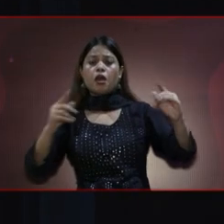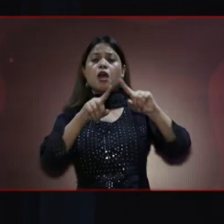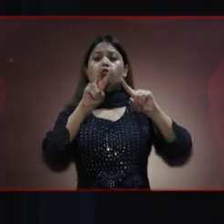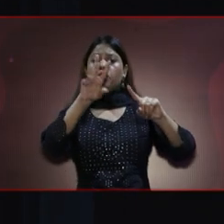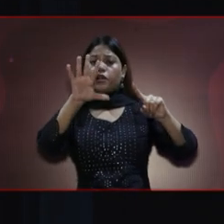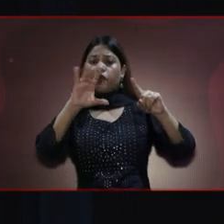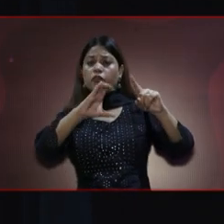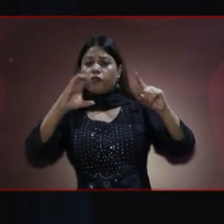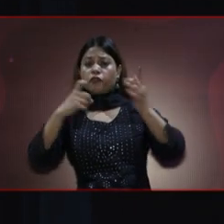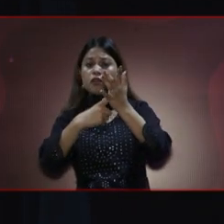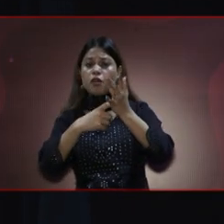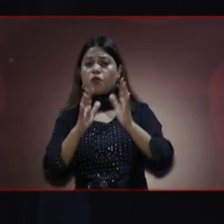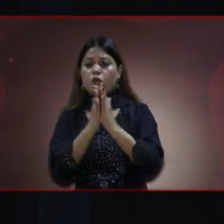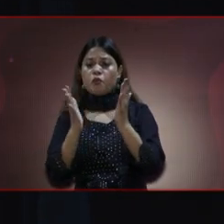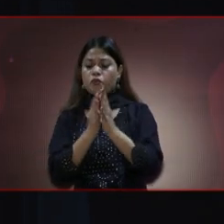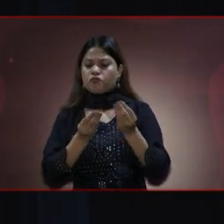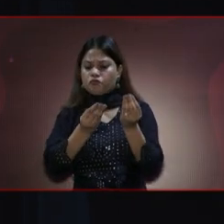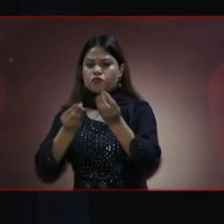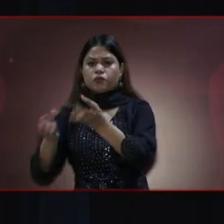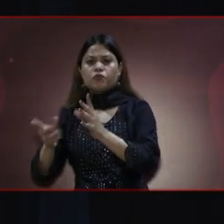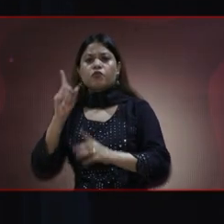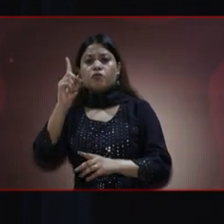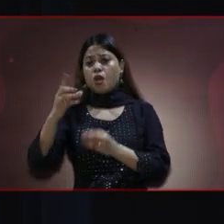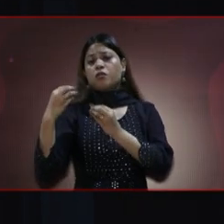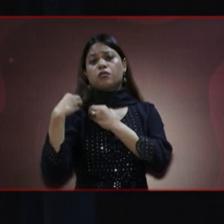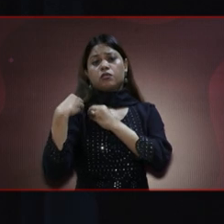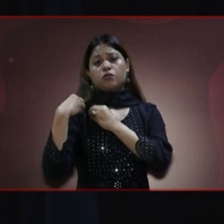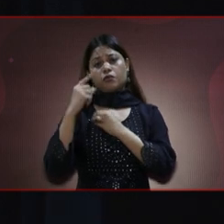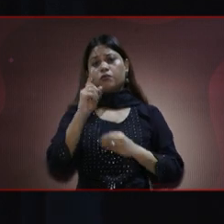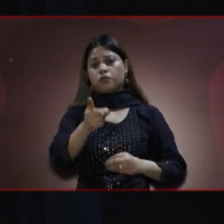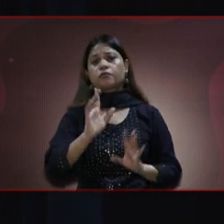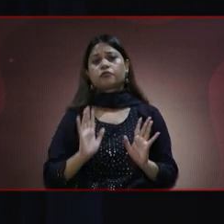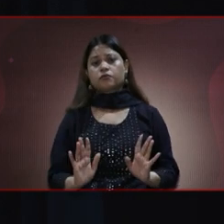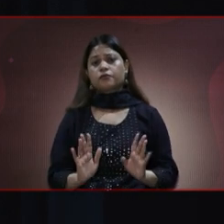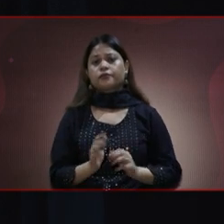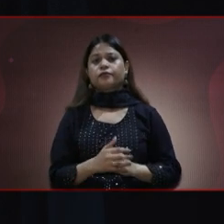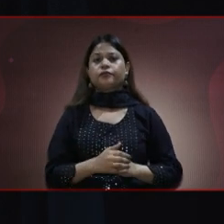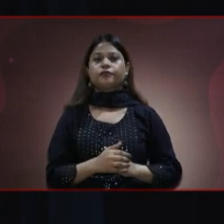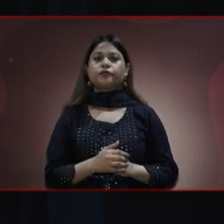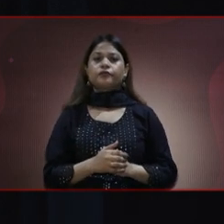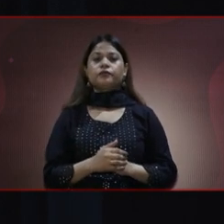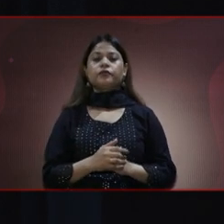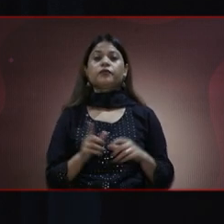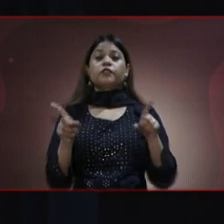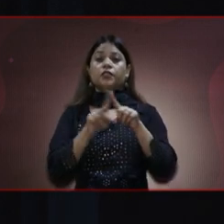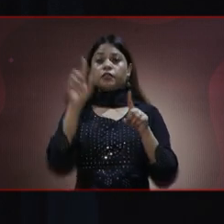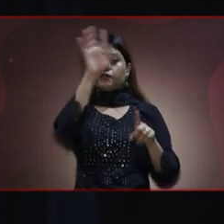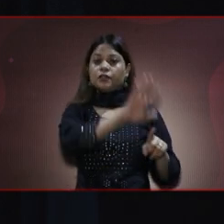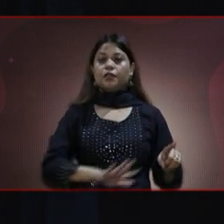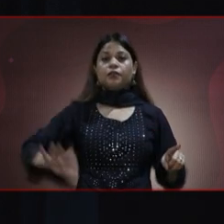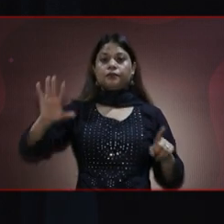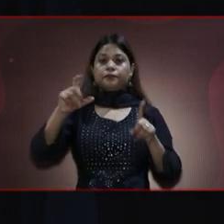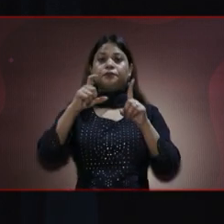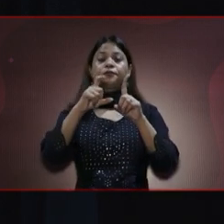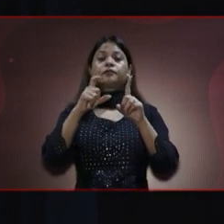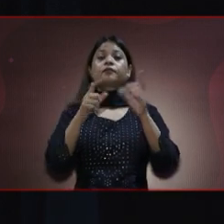में किताब लेके एक जिम्मेवारी की भाव रहती है। जैसे हमारे देश में